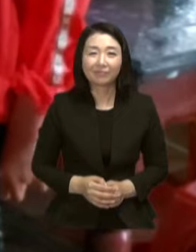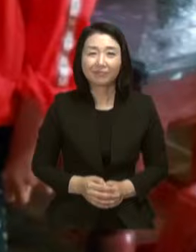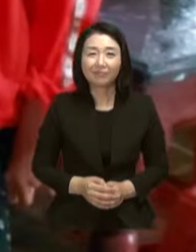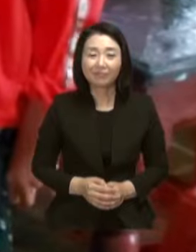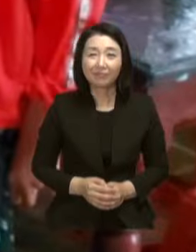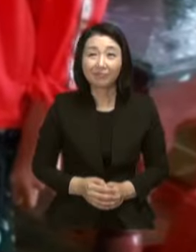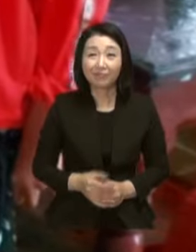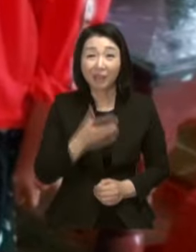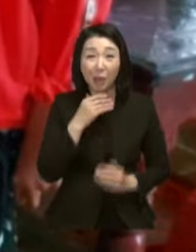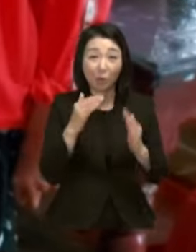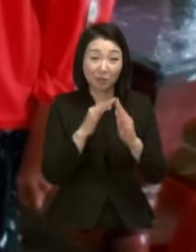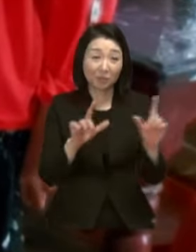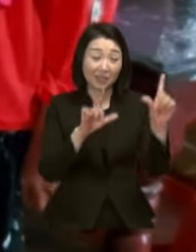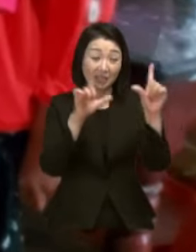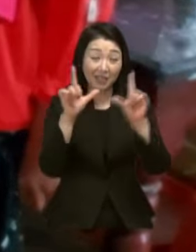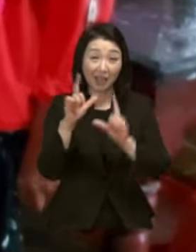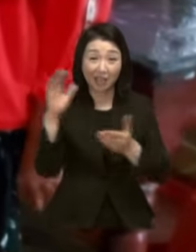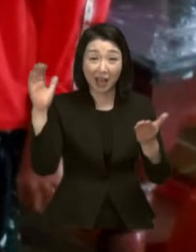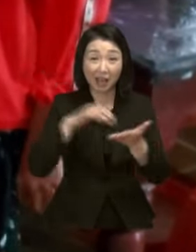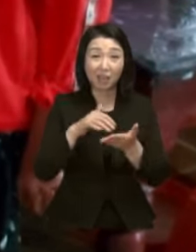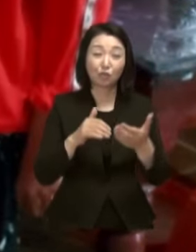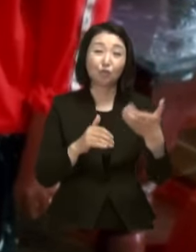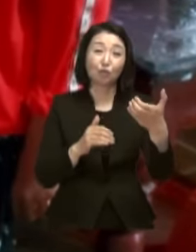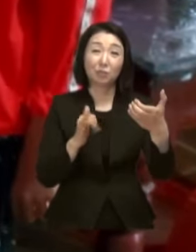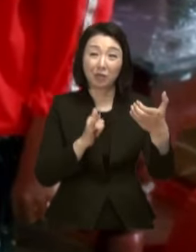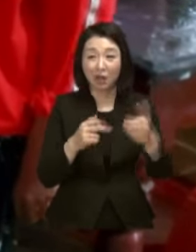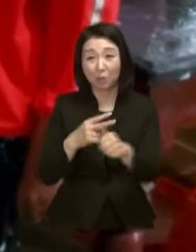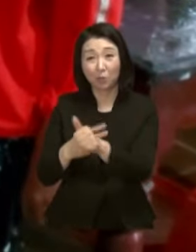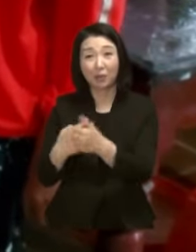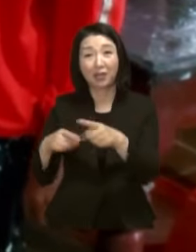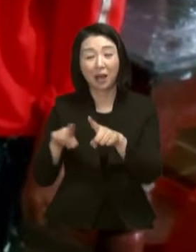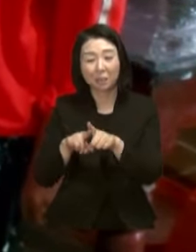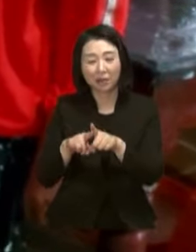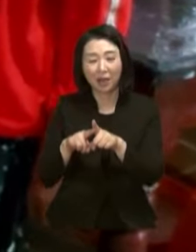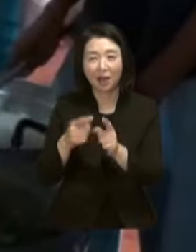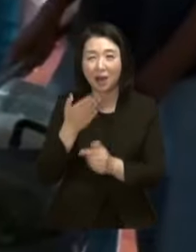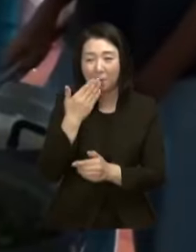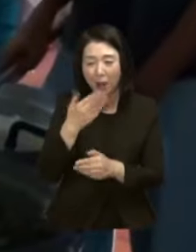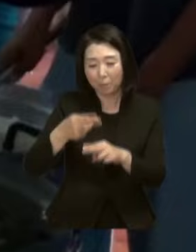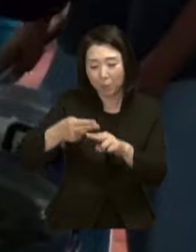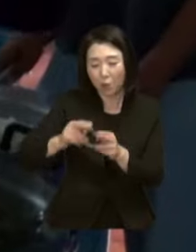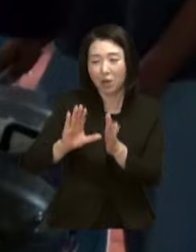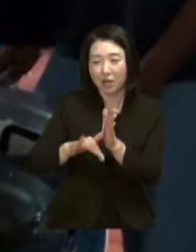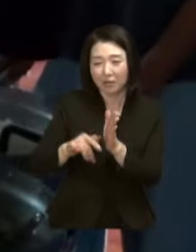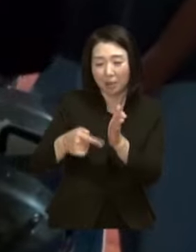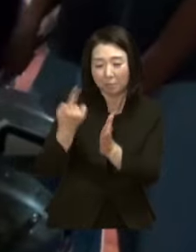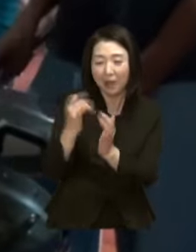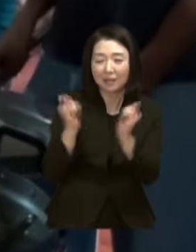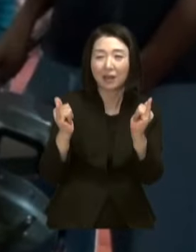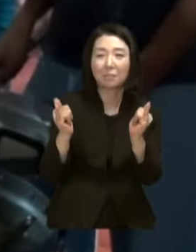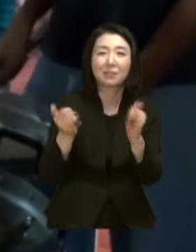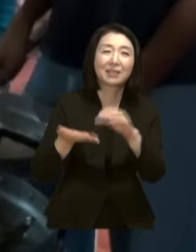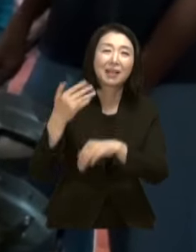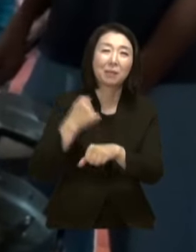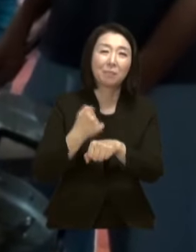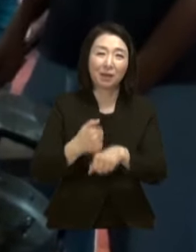해피하우스에서 지내는 90여 명의 학생들과 교사들까지 100여 인분의 식사를 만들어야 하는 상황.